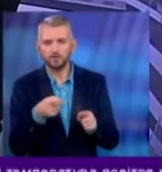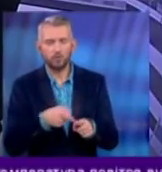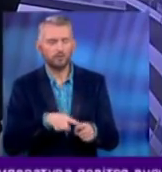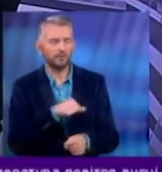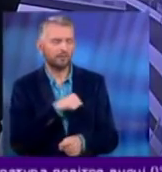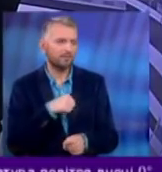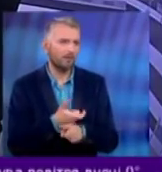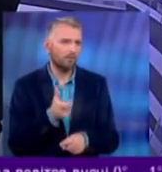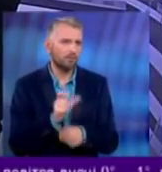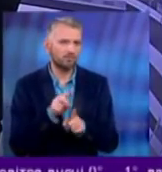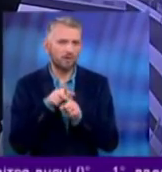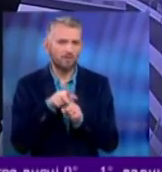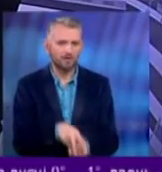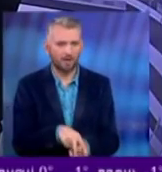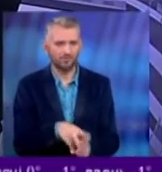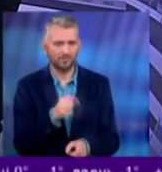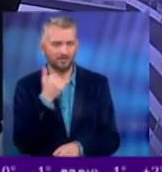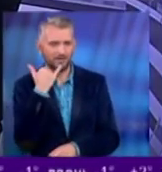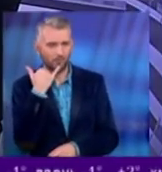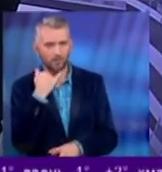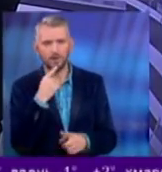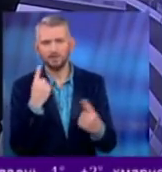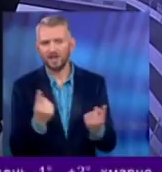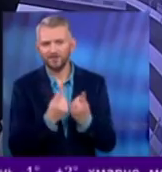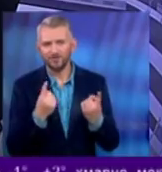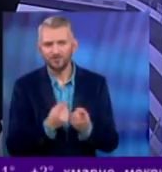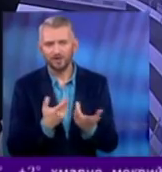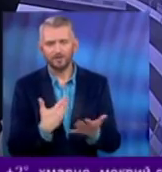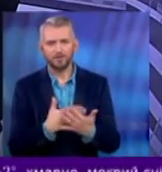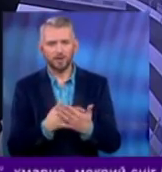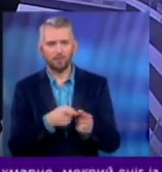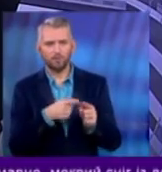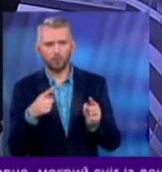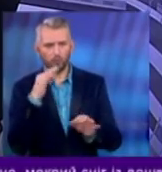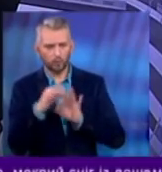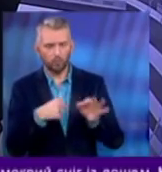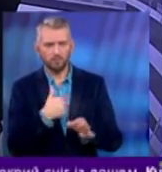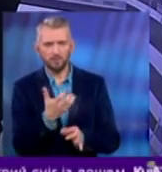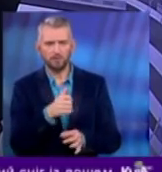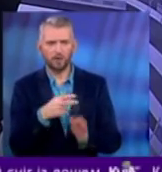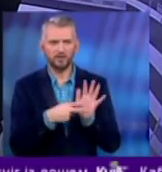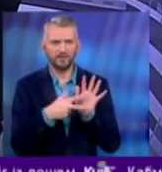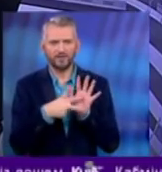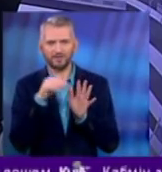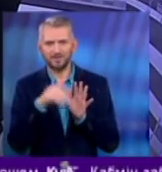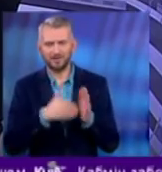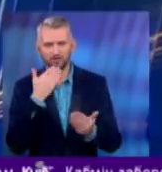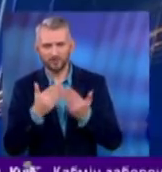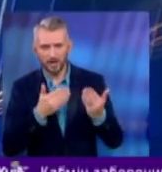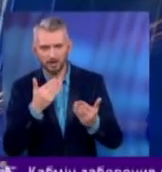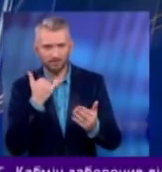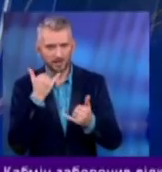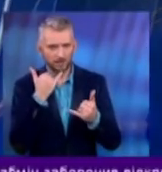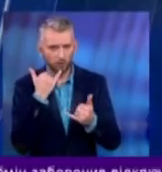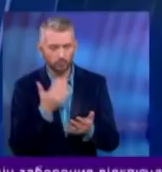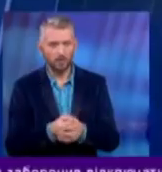найбільше навантаження на лінії, тому що зазвичай, наприклад, там, протягом доби ми приймаємо 7-8 тисяч звернень за телефоном,